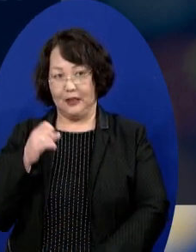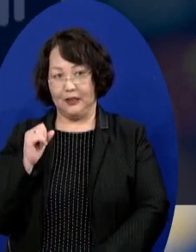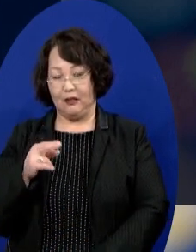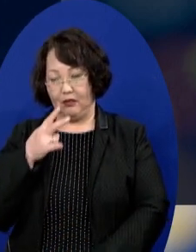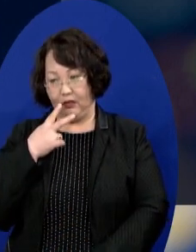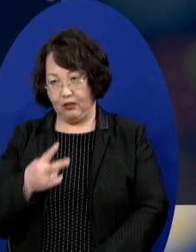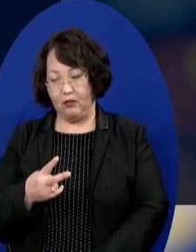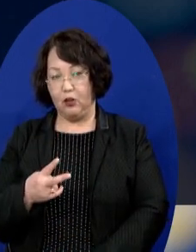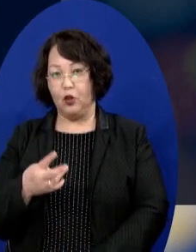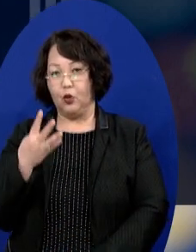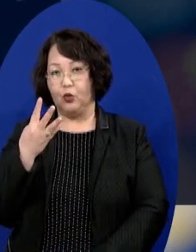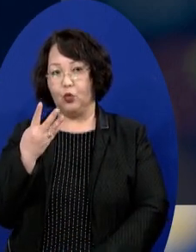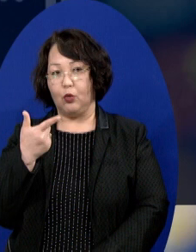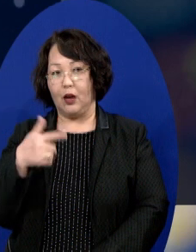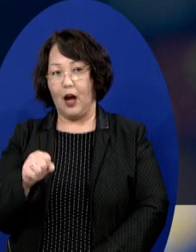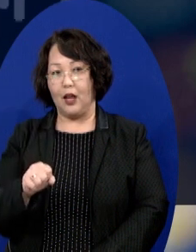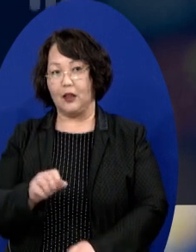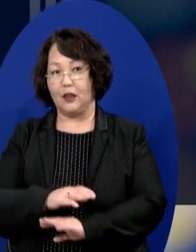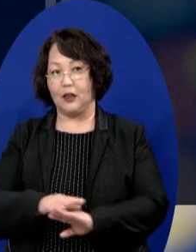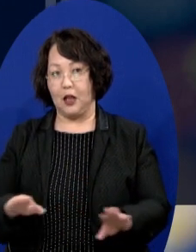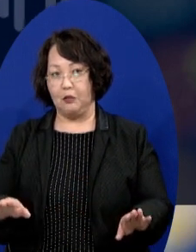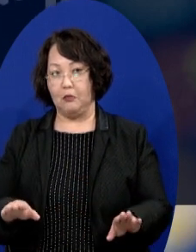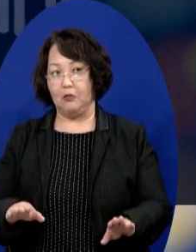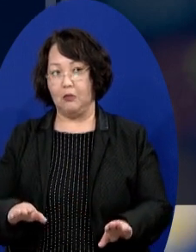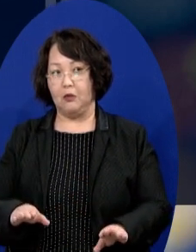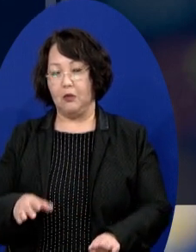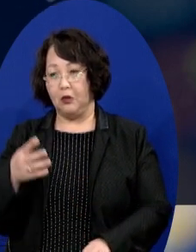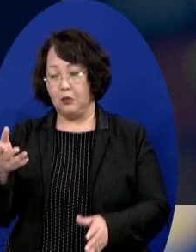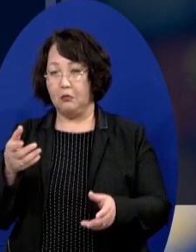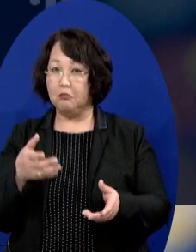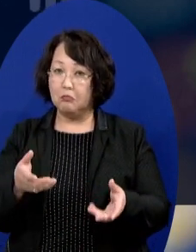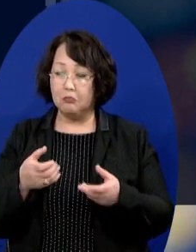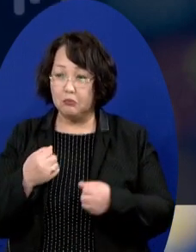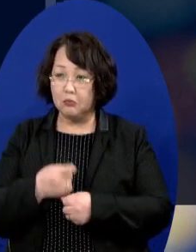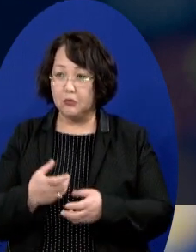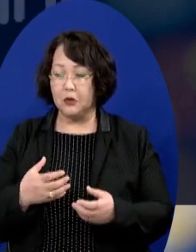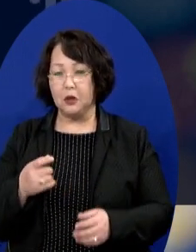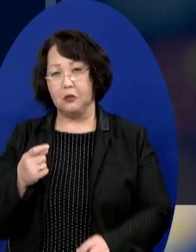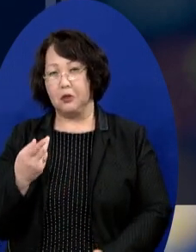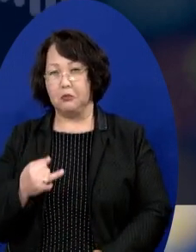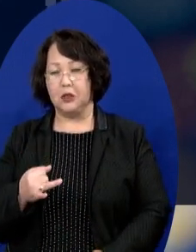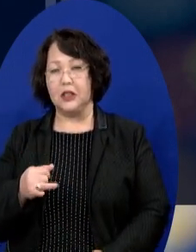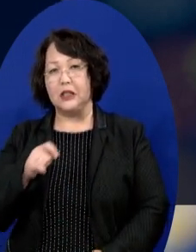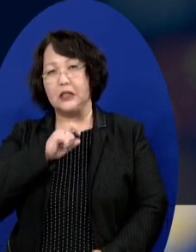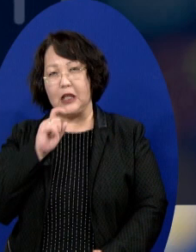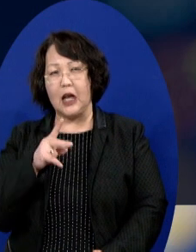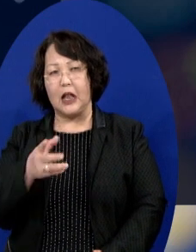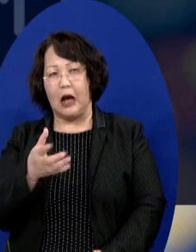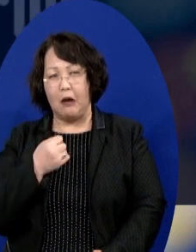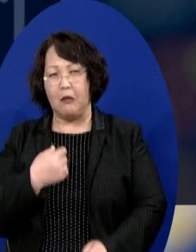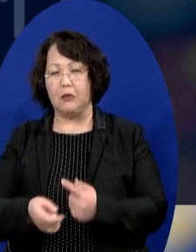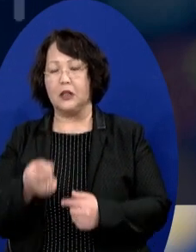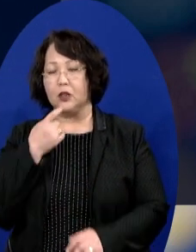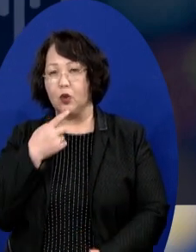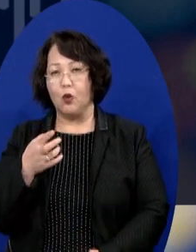бол эртэн 4 га бүх хэсгийн мөр ирж байгаа. Банкнаас зээл авахд ямар амар бэрхшээлтэй байгаа, өөр